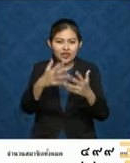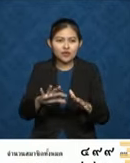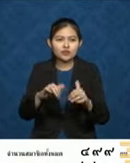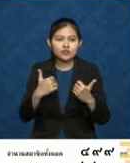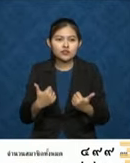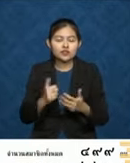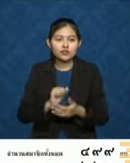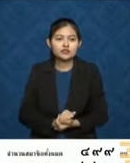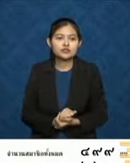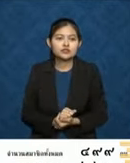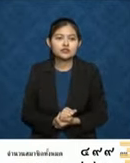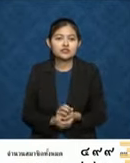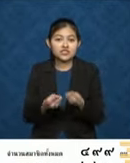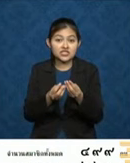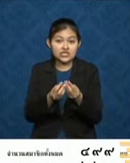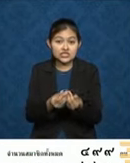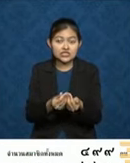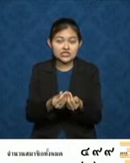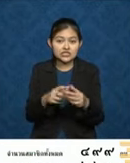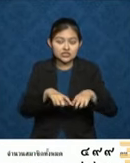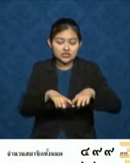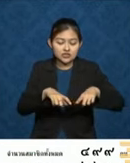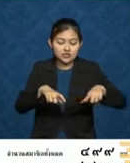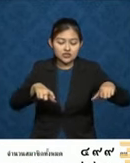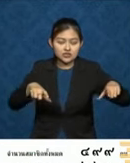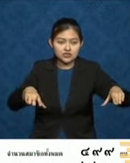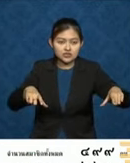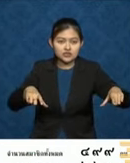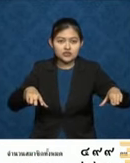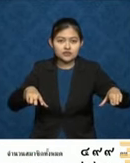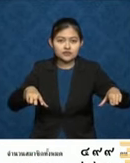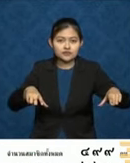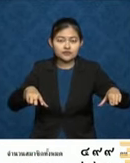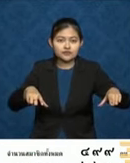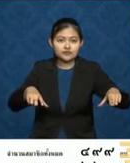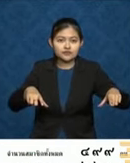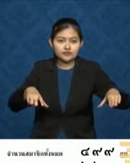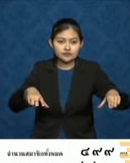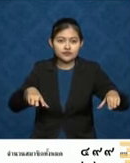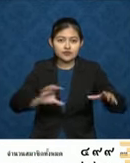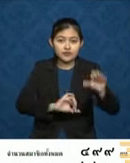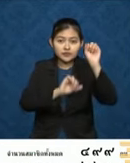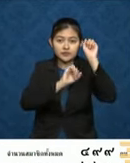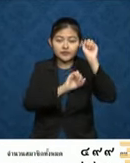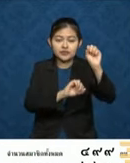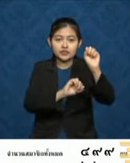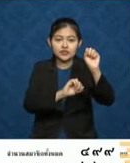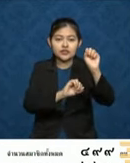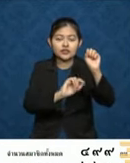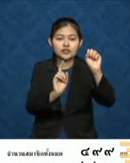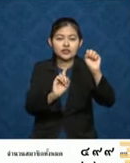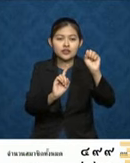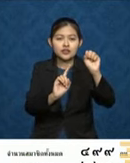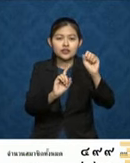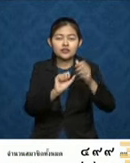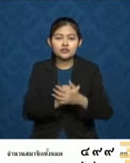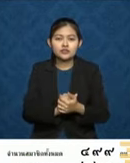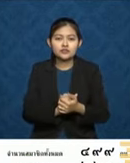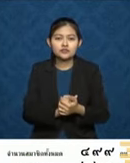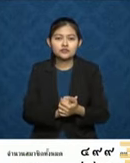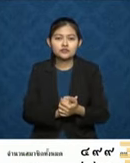พื้นที่สภาพที่เป็นพื้นที่สภาพที่ประกาศไว้เอ่อเพื่อให้